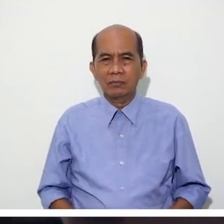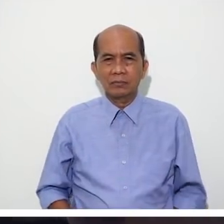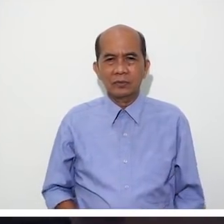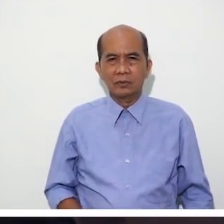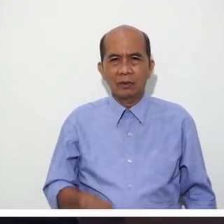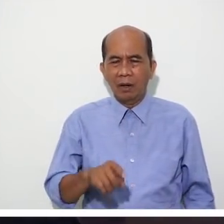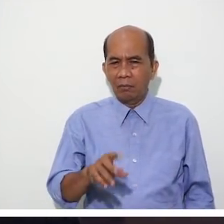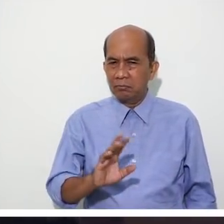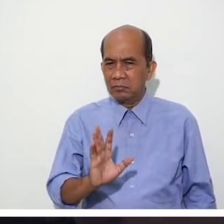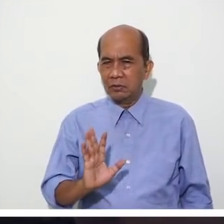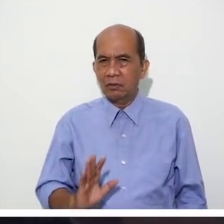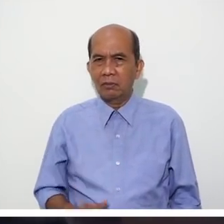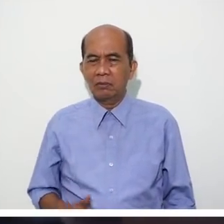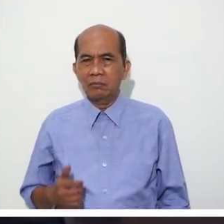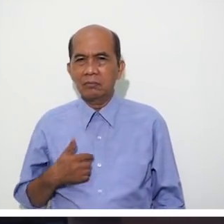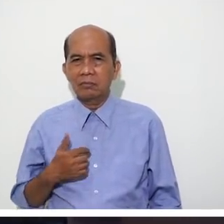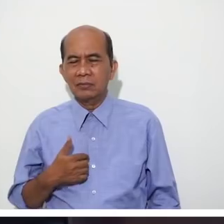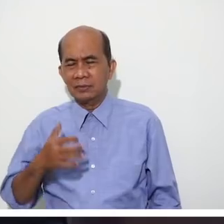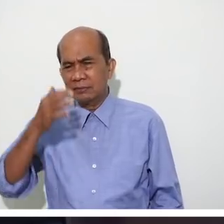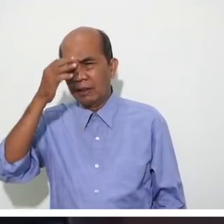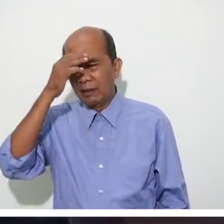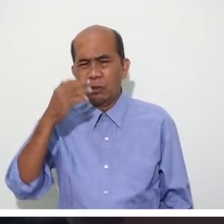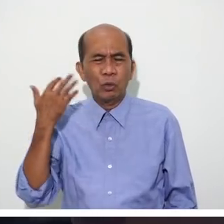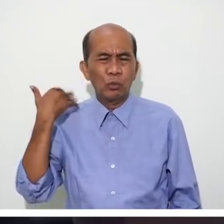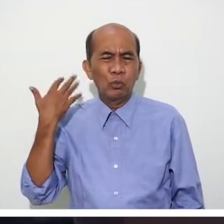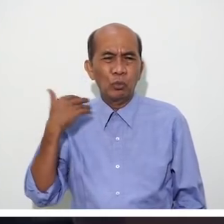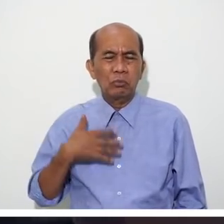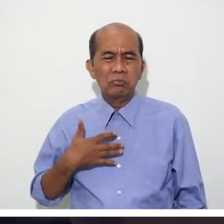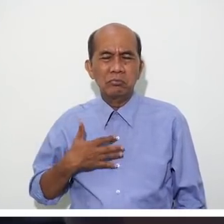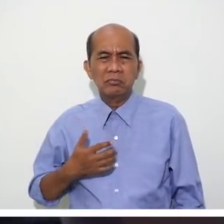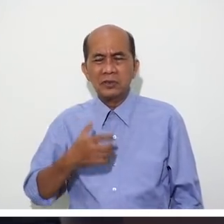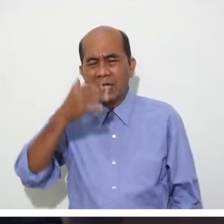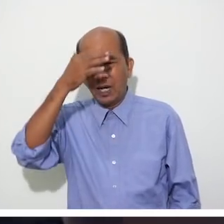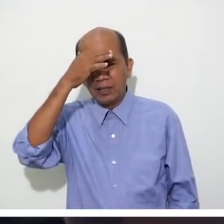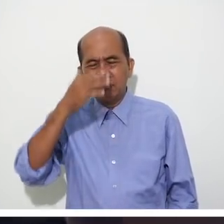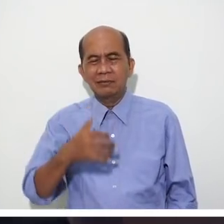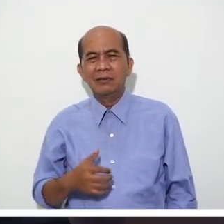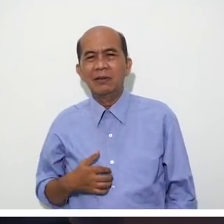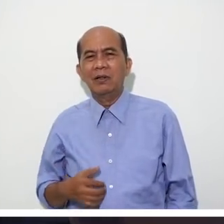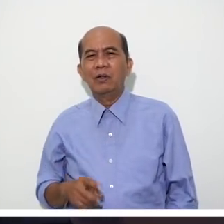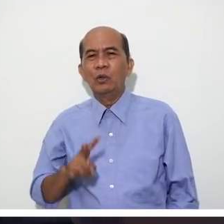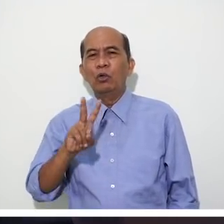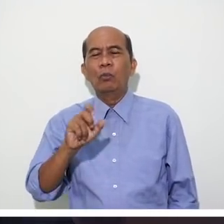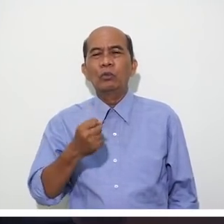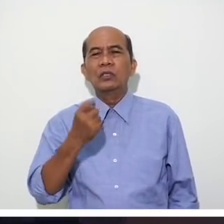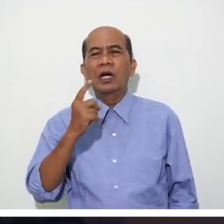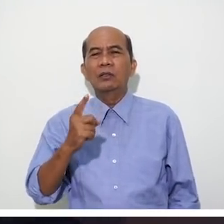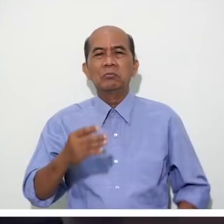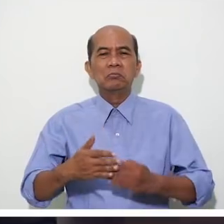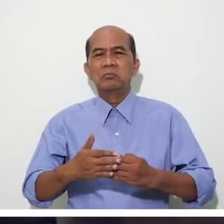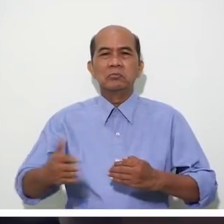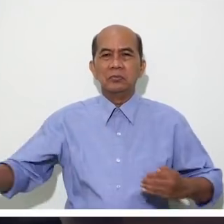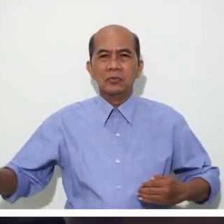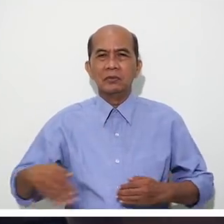lu gue kan dulu kan sakit kali tuh katanya sama cewek itu katanya ya. Gila bener lagi umur 21, gue ditinggalin